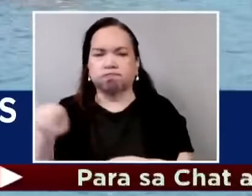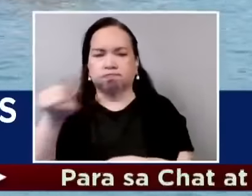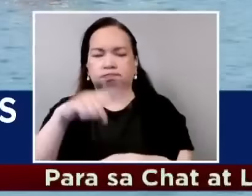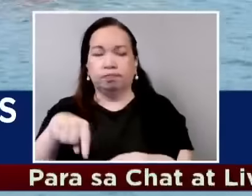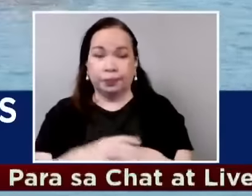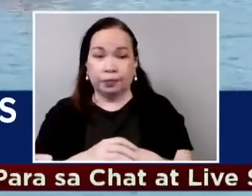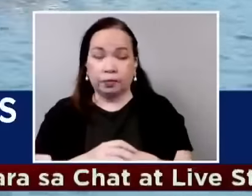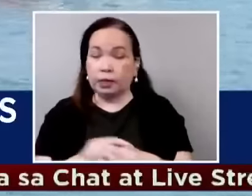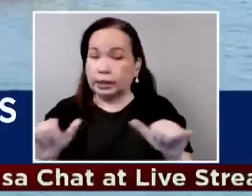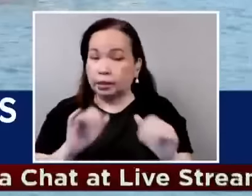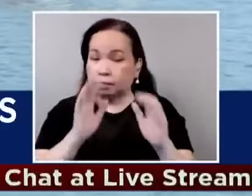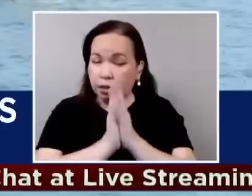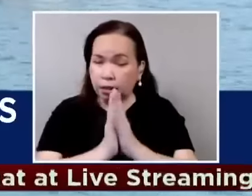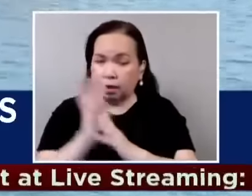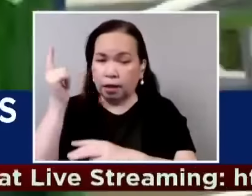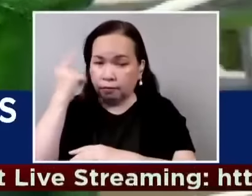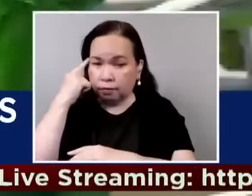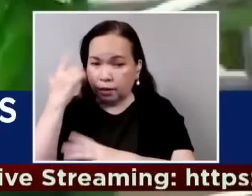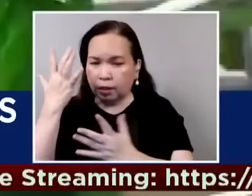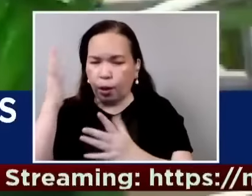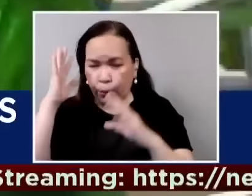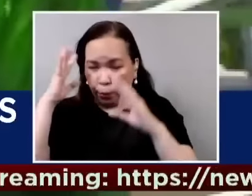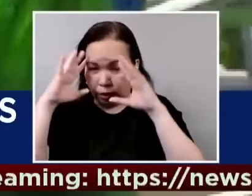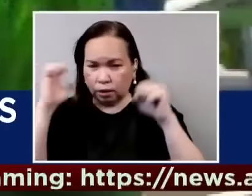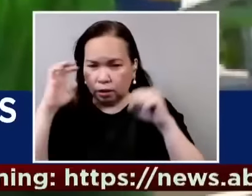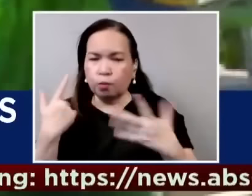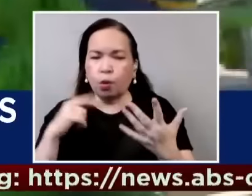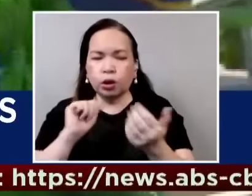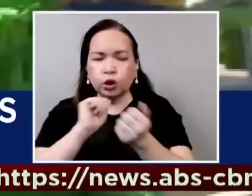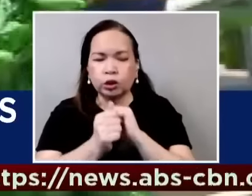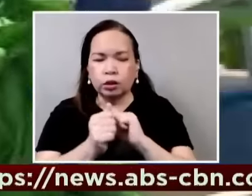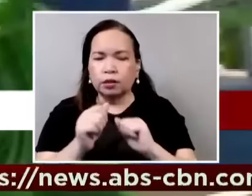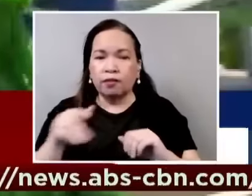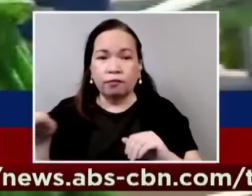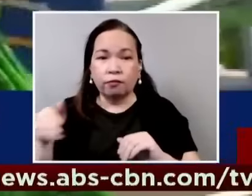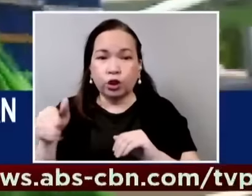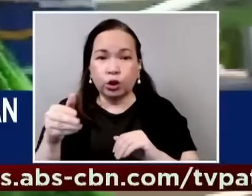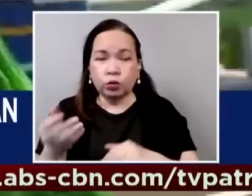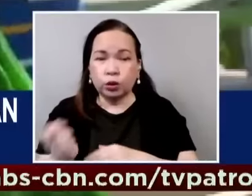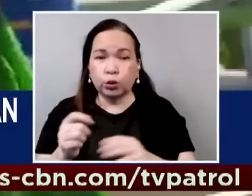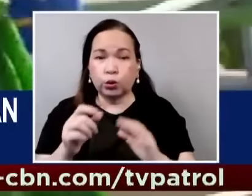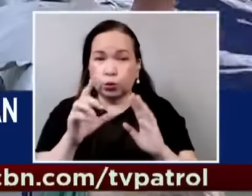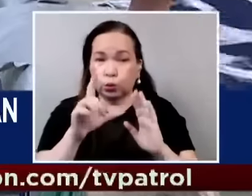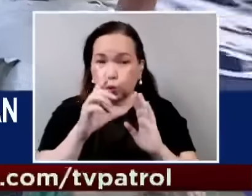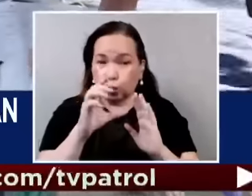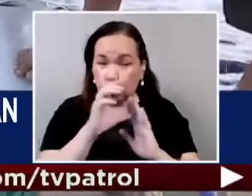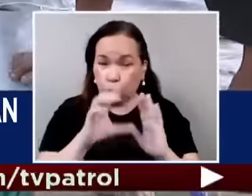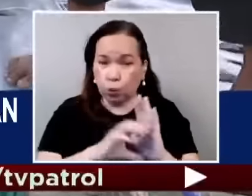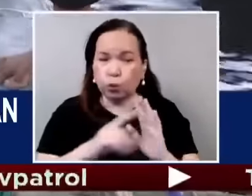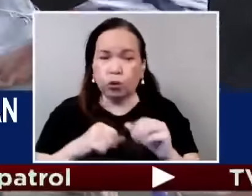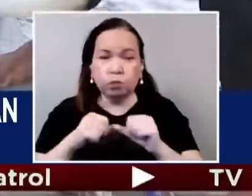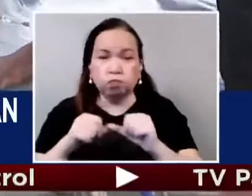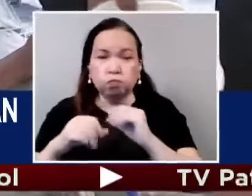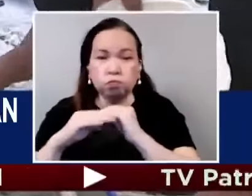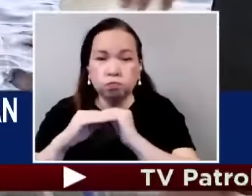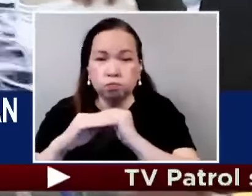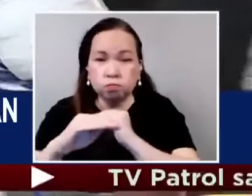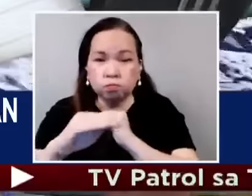Hiniling rin ng Pangulo sa Kongreso na maamyendahan ang Fisheries Code para masiguro ang sustainable development ng fisheries sector ng bansa